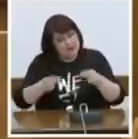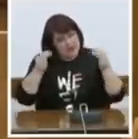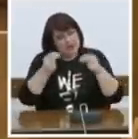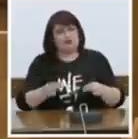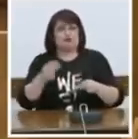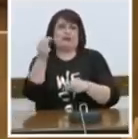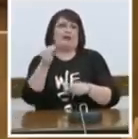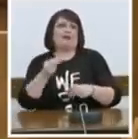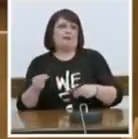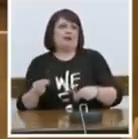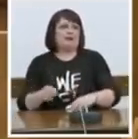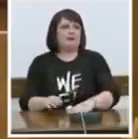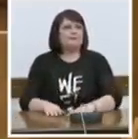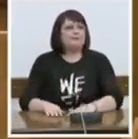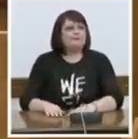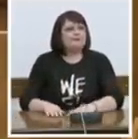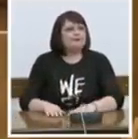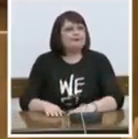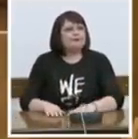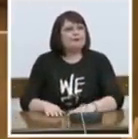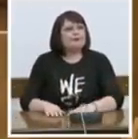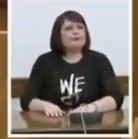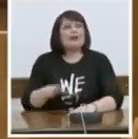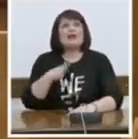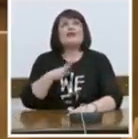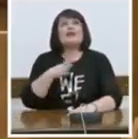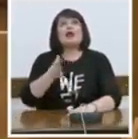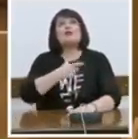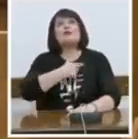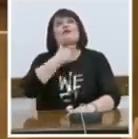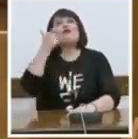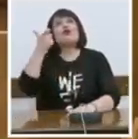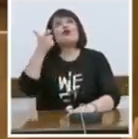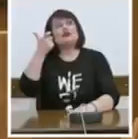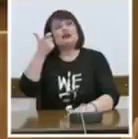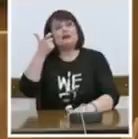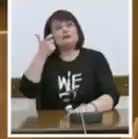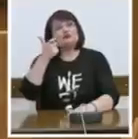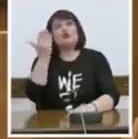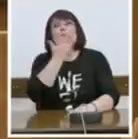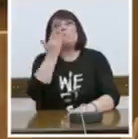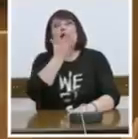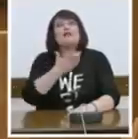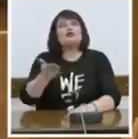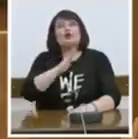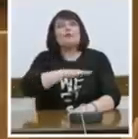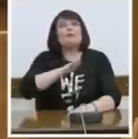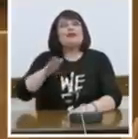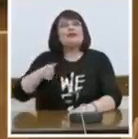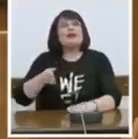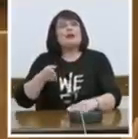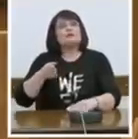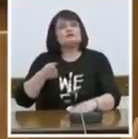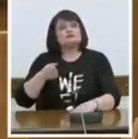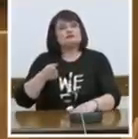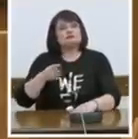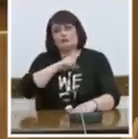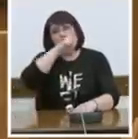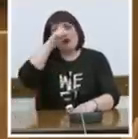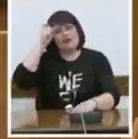θέματα. Θέλουμε να είμαστε η φωνή των μαθητών, των παιδιών που πέρασαν πάρα πολύ